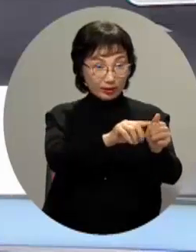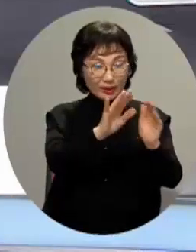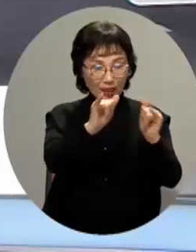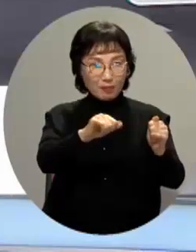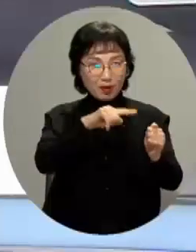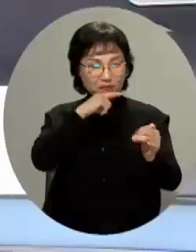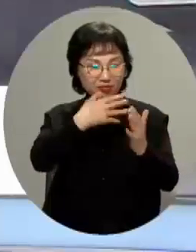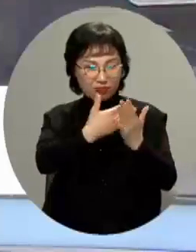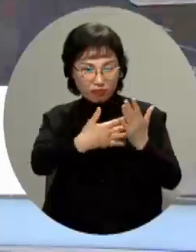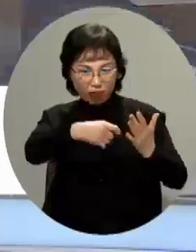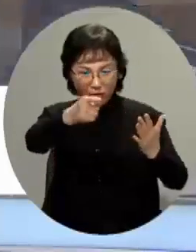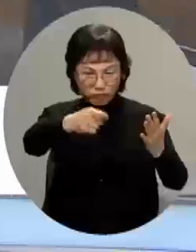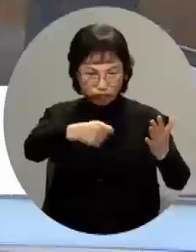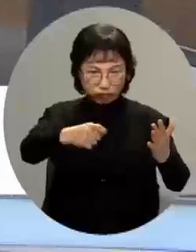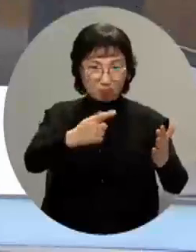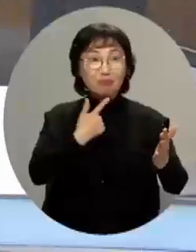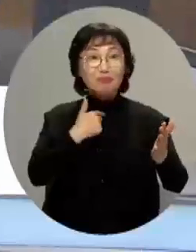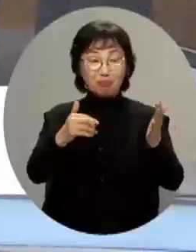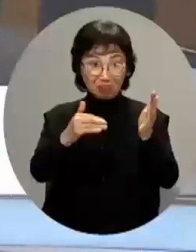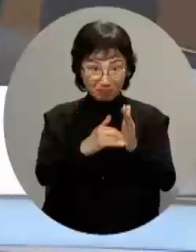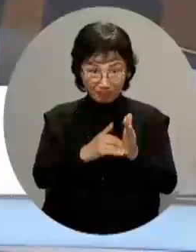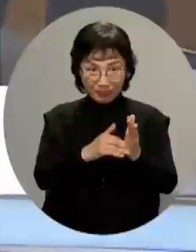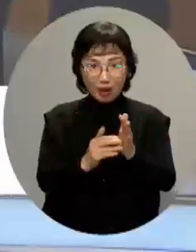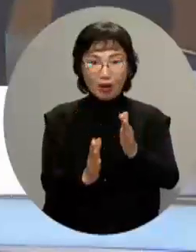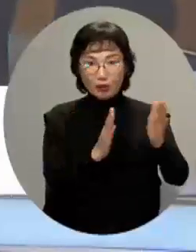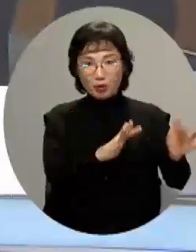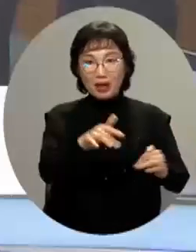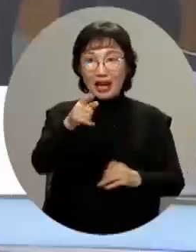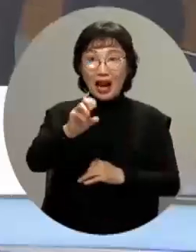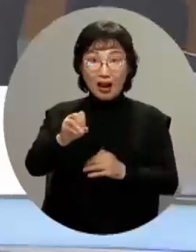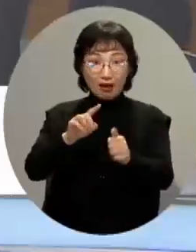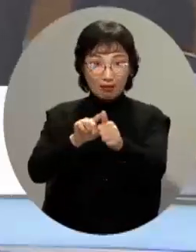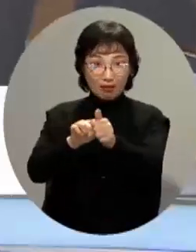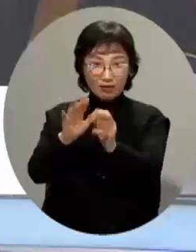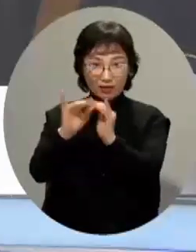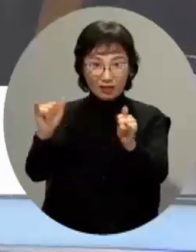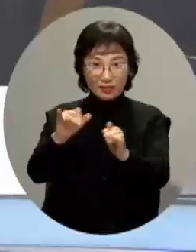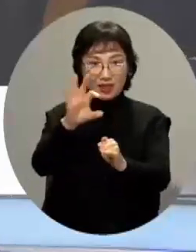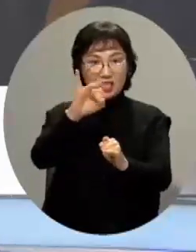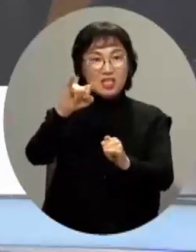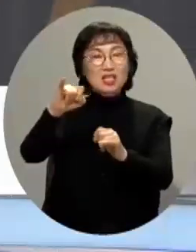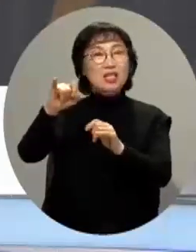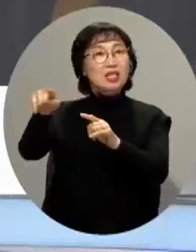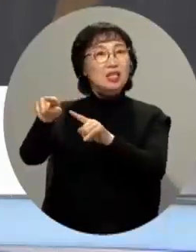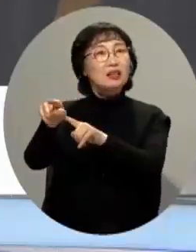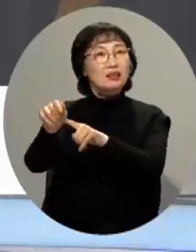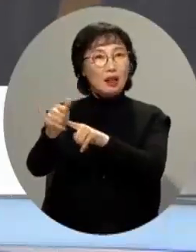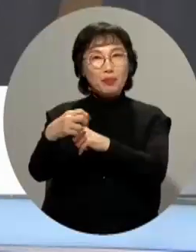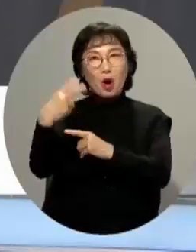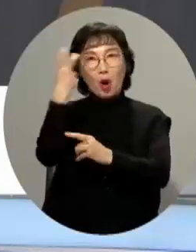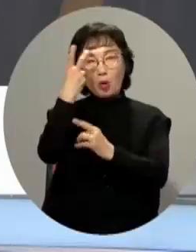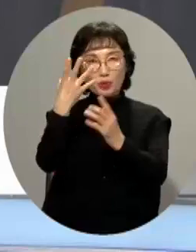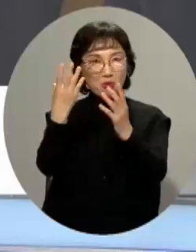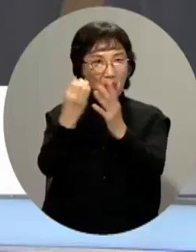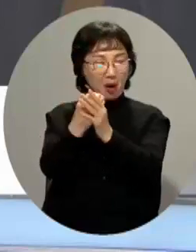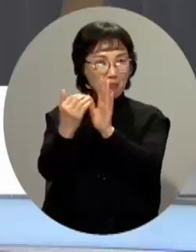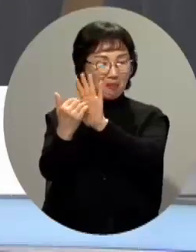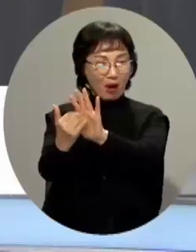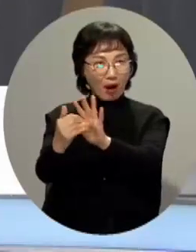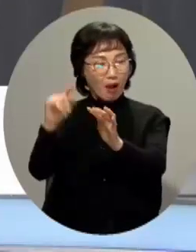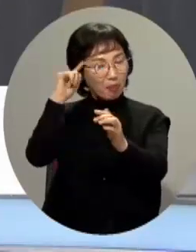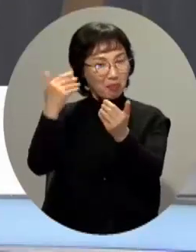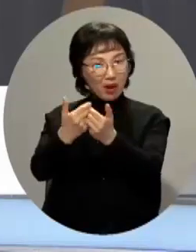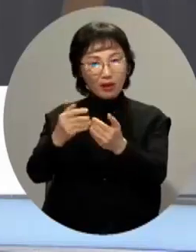혈서까지 써내리는 극단적인 유세를 펼쳤고 강성희 후보는 이성윤 후보의 검수완박 반대 전략을